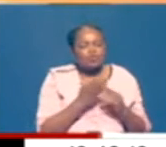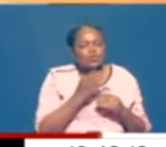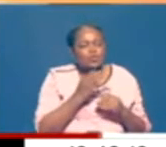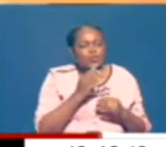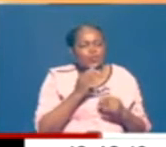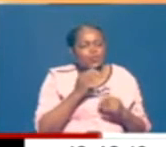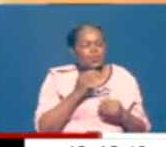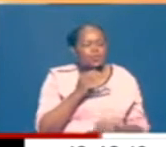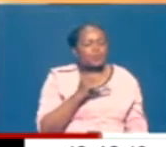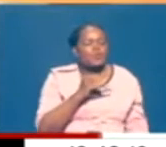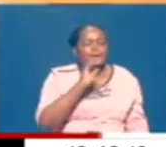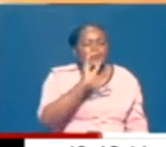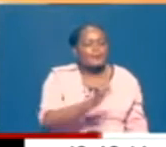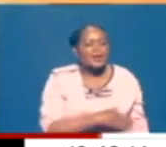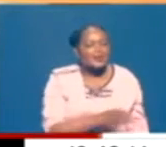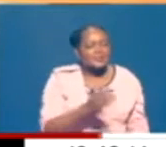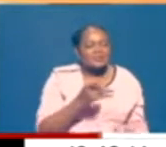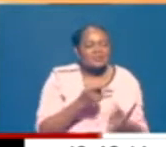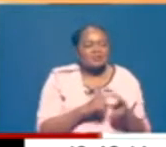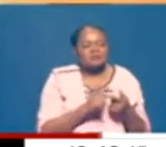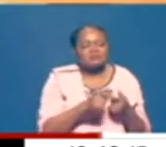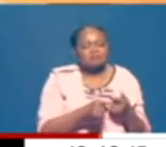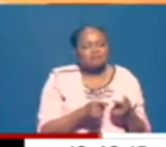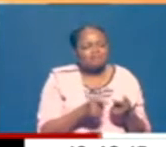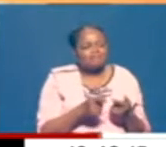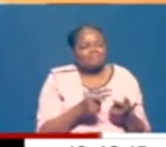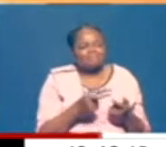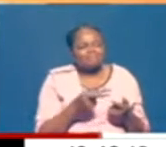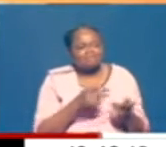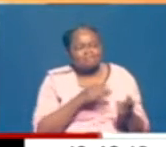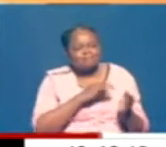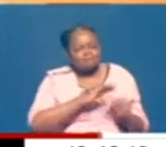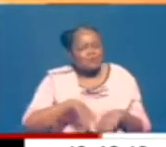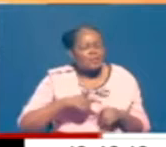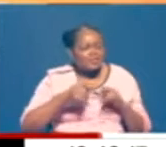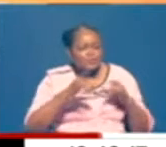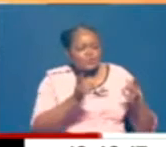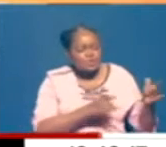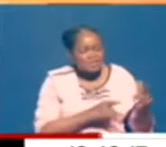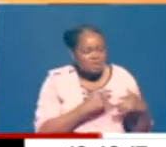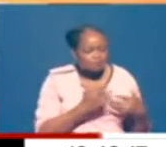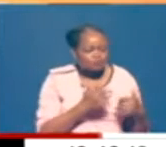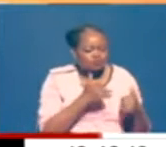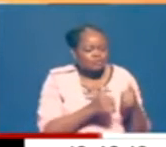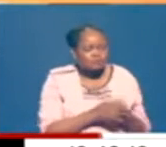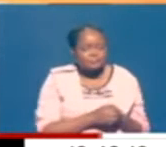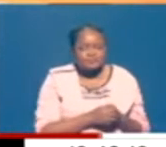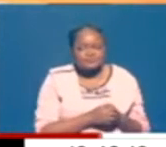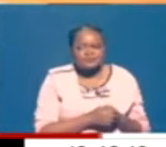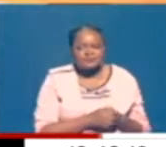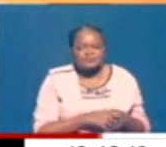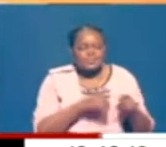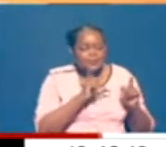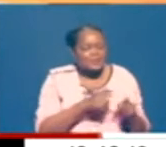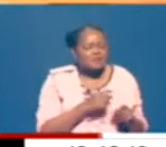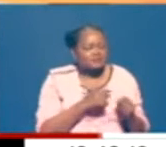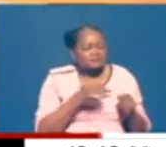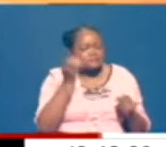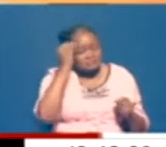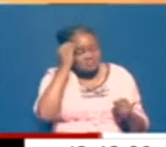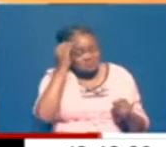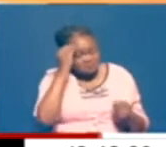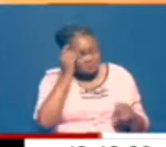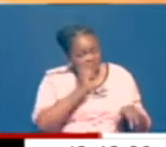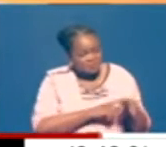la rais, kumaanisha ya kwamba hayo tumeweka kando. Lakini unapoangalia, ni yapi ambayo wanastahili sasa hivi kujifunza wanapoanza